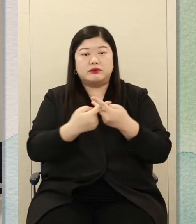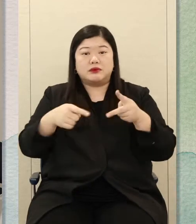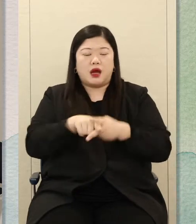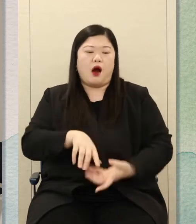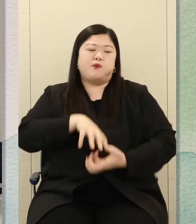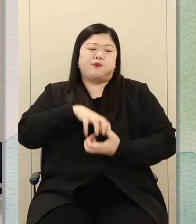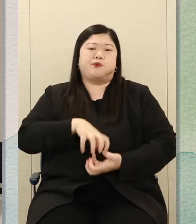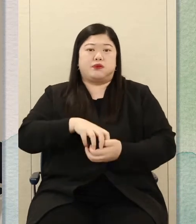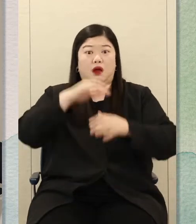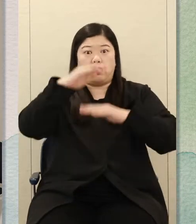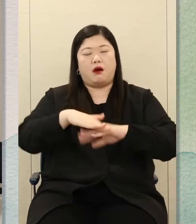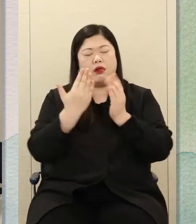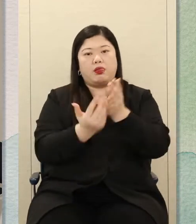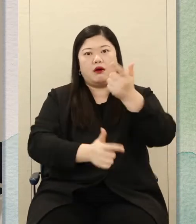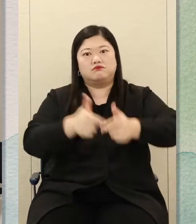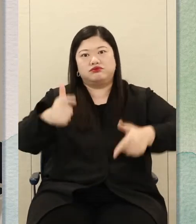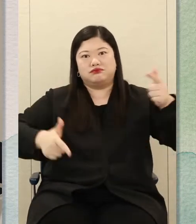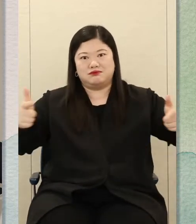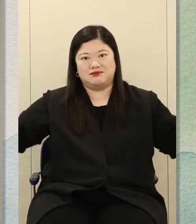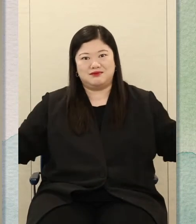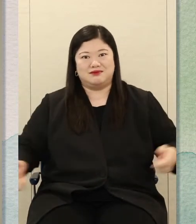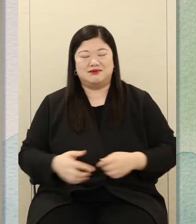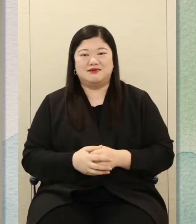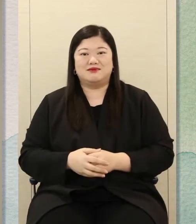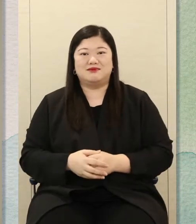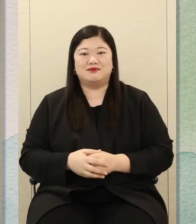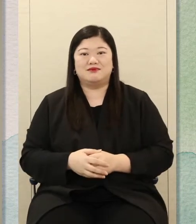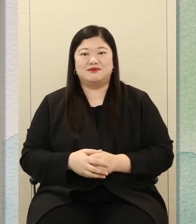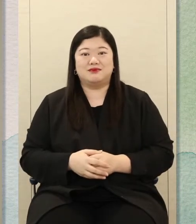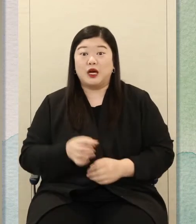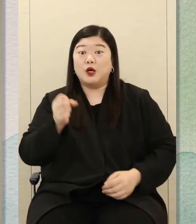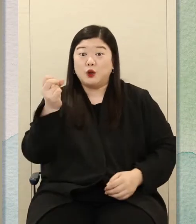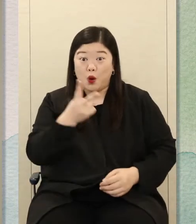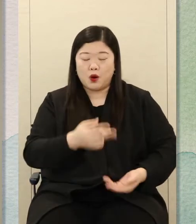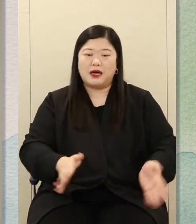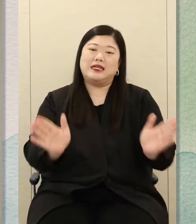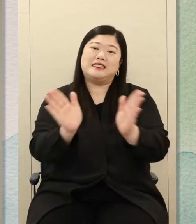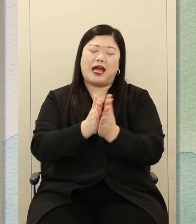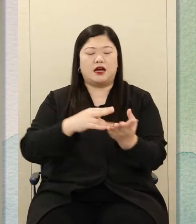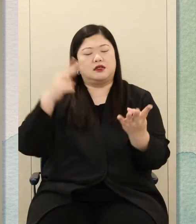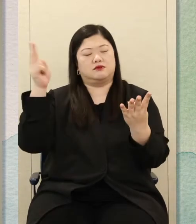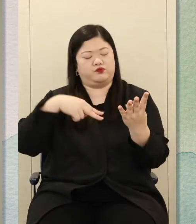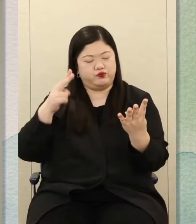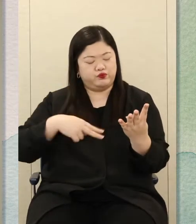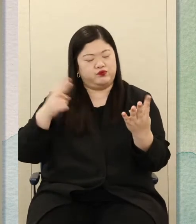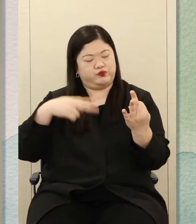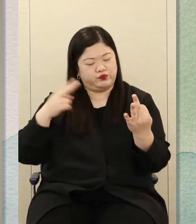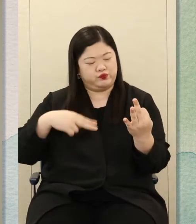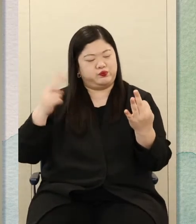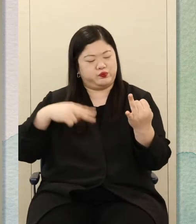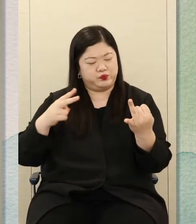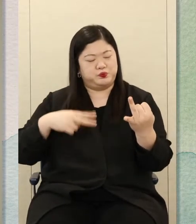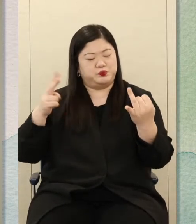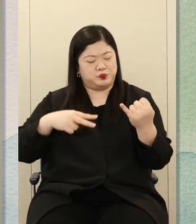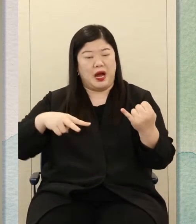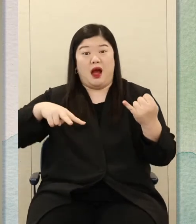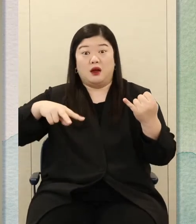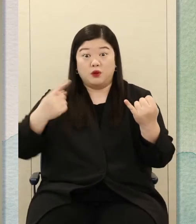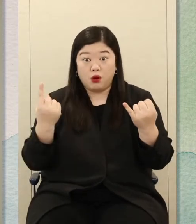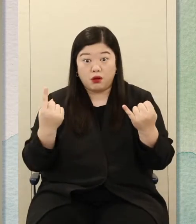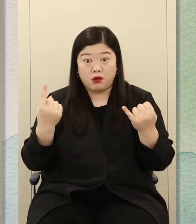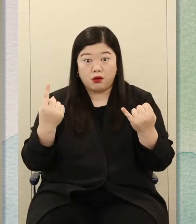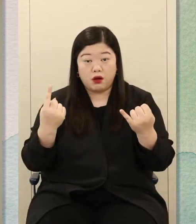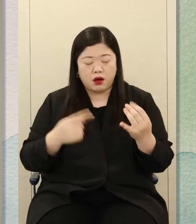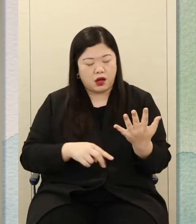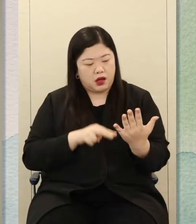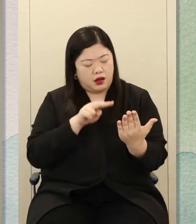덮어버리는 게 정석이긴 하지만요. 그러니까 또 책을 충분히 읽었는데도, 끝까지 읽었는데도 그 내용이 잘